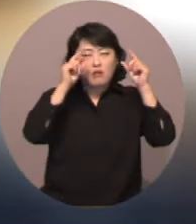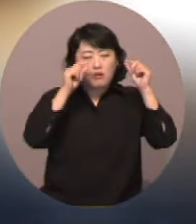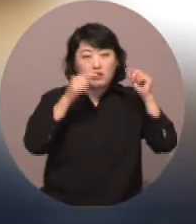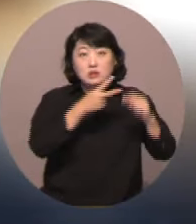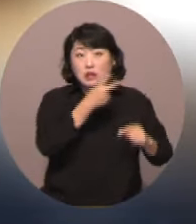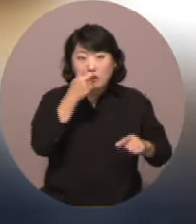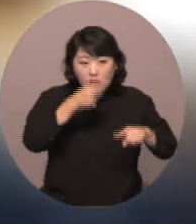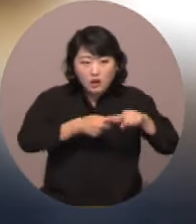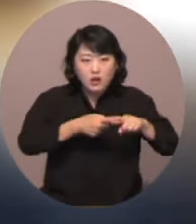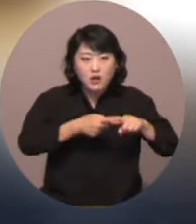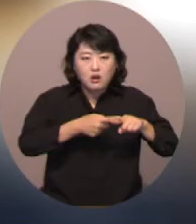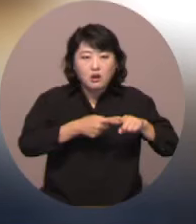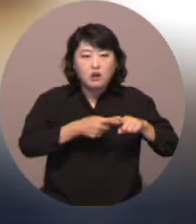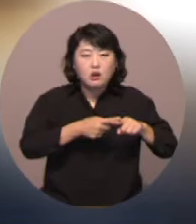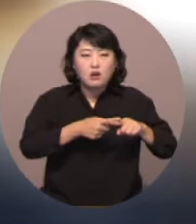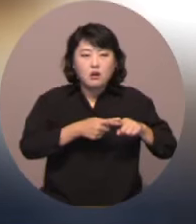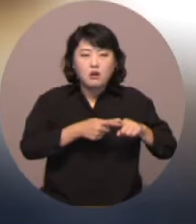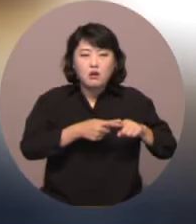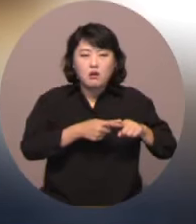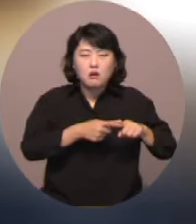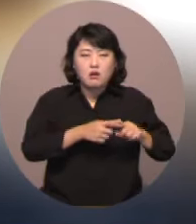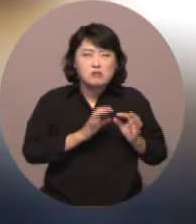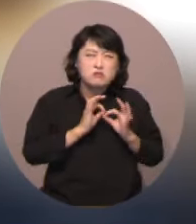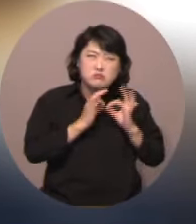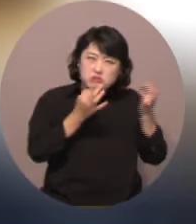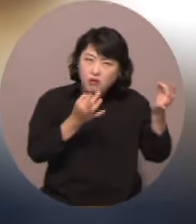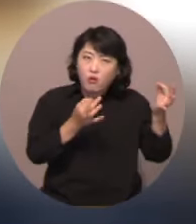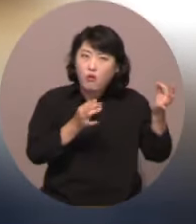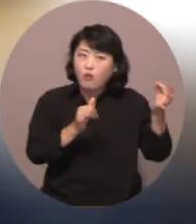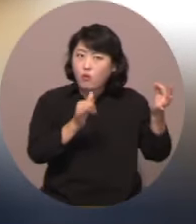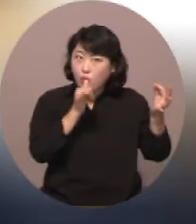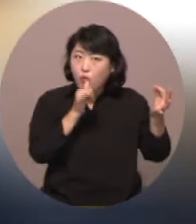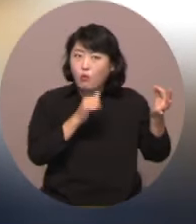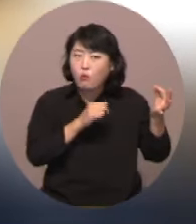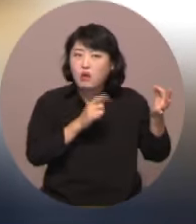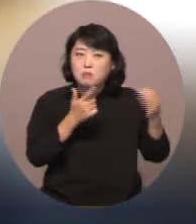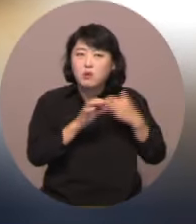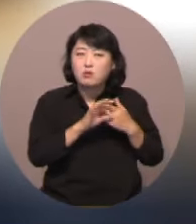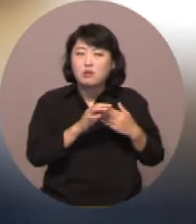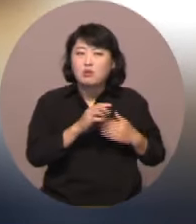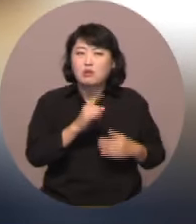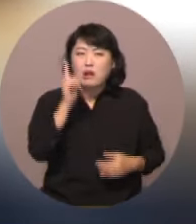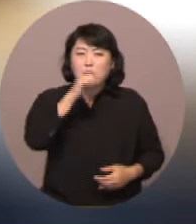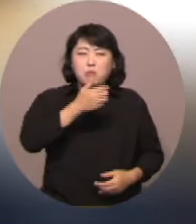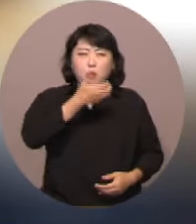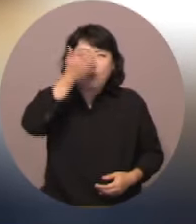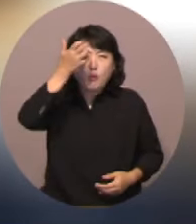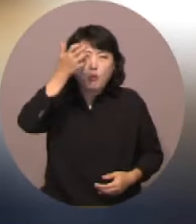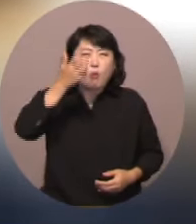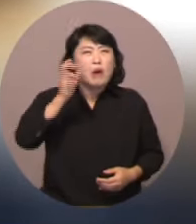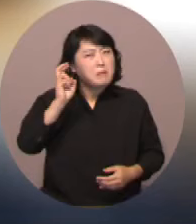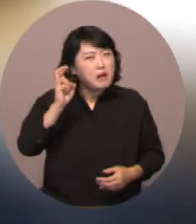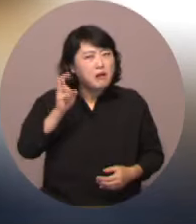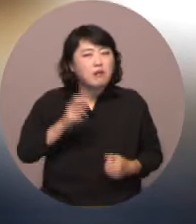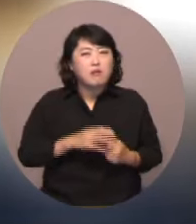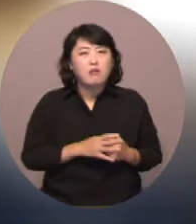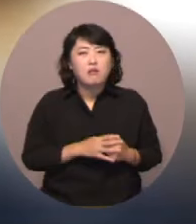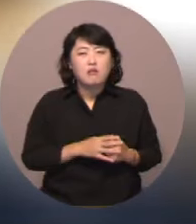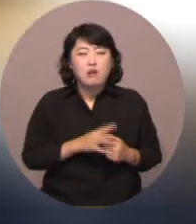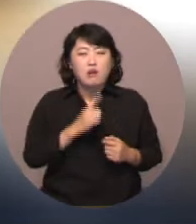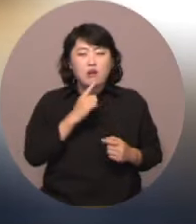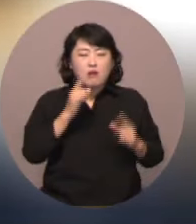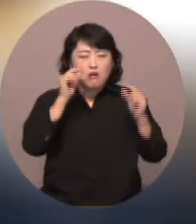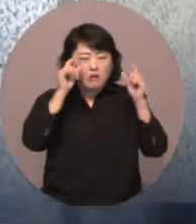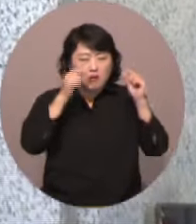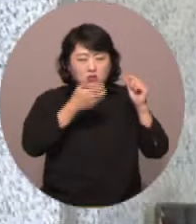자면서도 자꾸 막 소리를 지르거나 악몽을 꾸든지 막 잠꼬대를